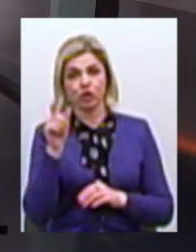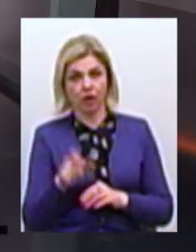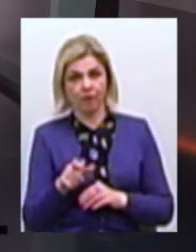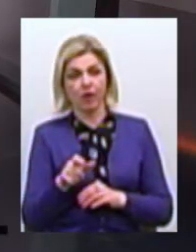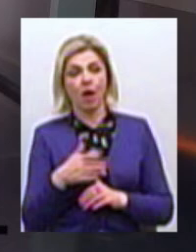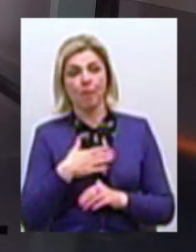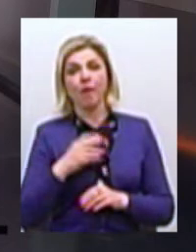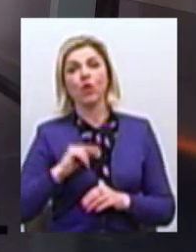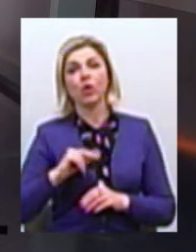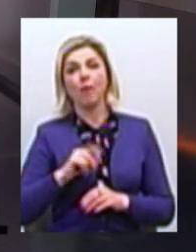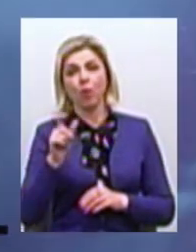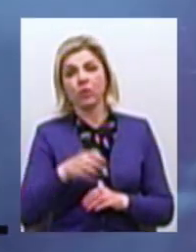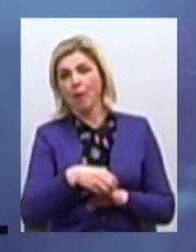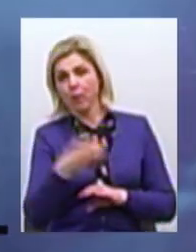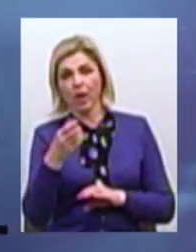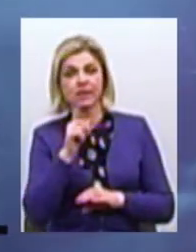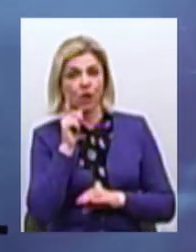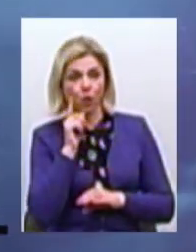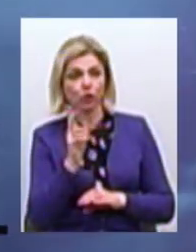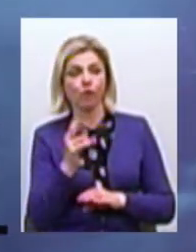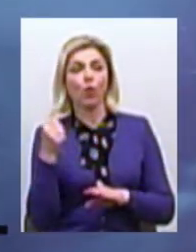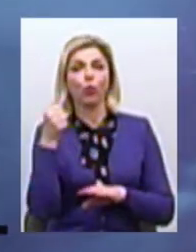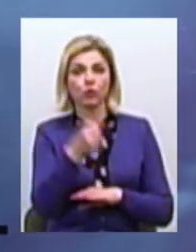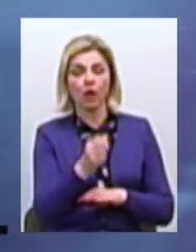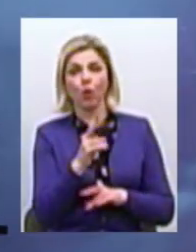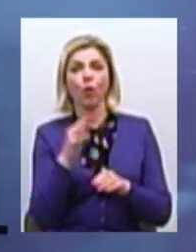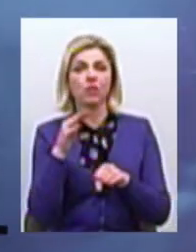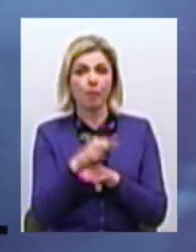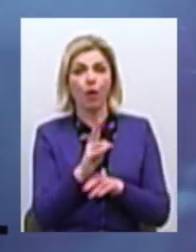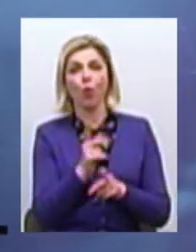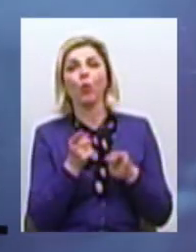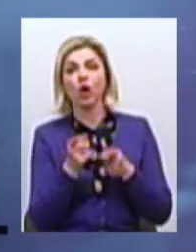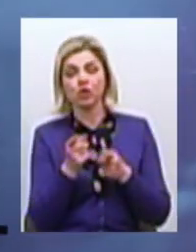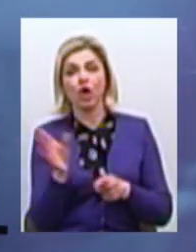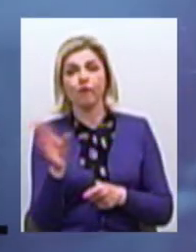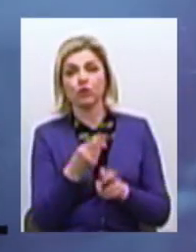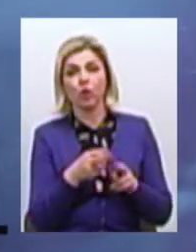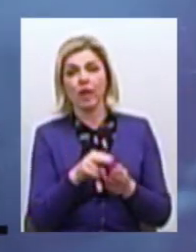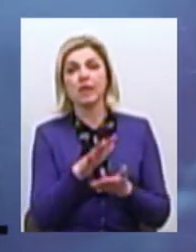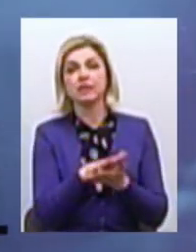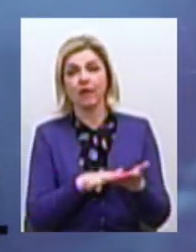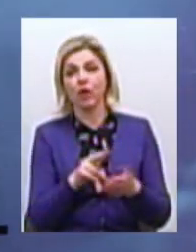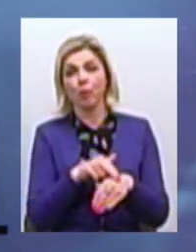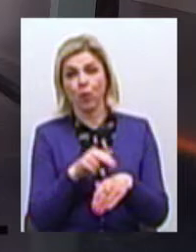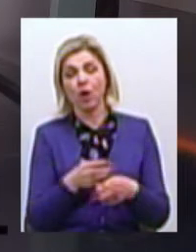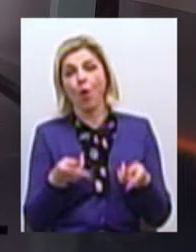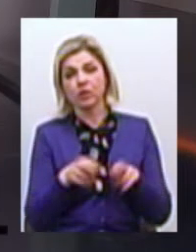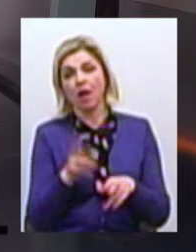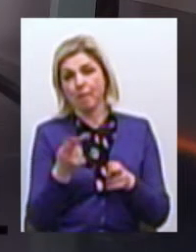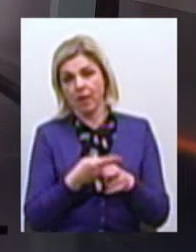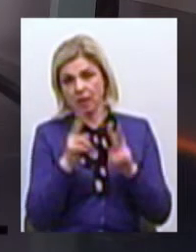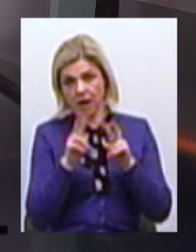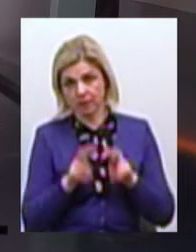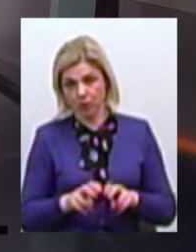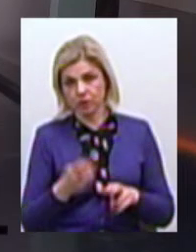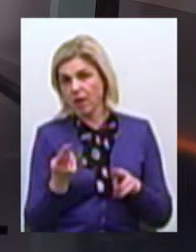моего работника зеленкой, кого-то ударили, на кого-то набросились, кому-то угрожали. Все эти дела, все заявления в полицию остались без рассмотрения, к сожалению. Ну, то